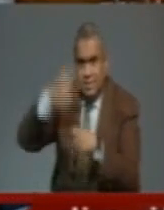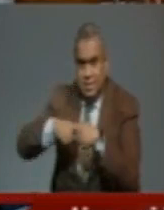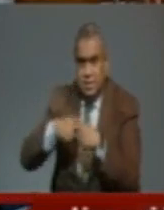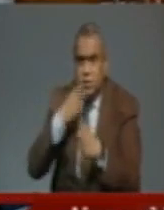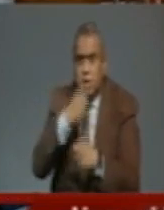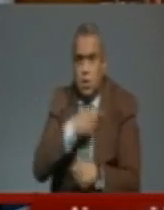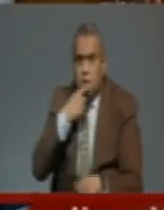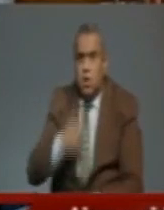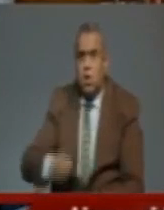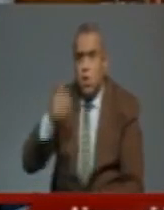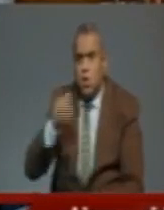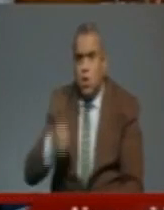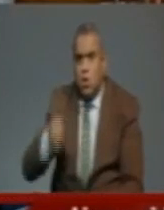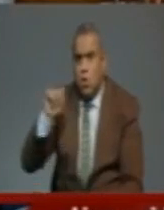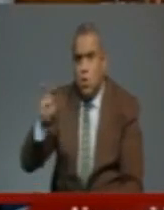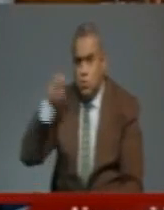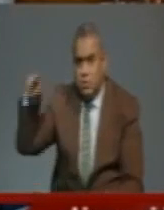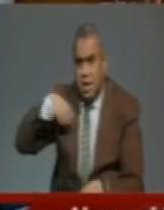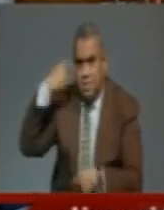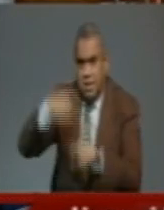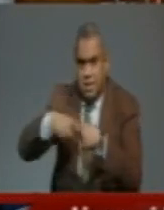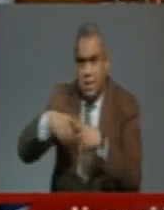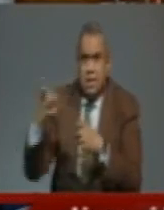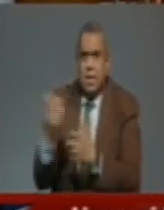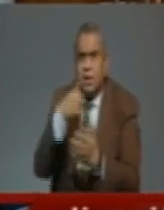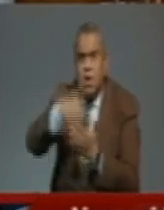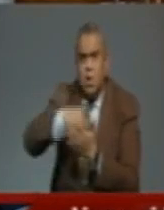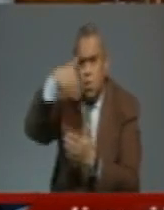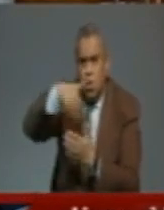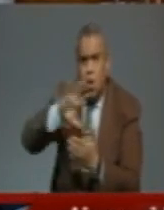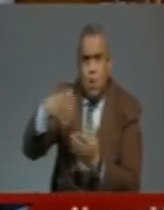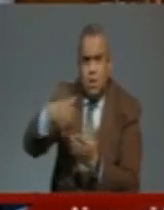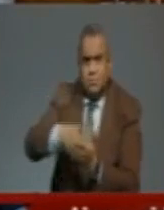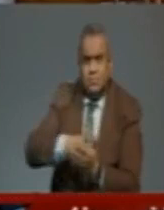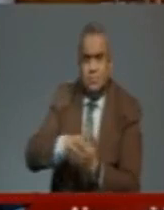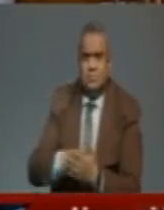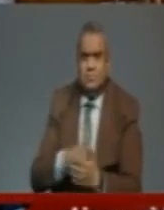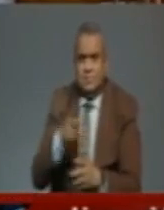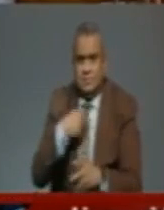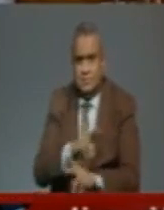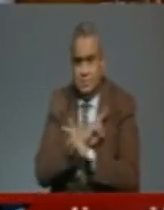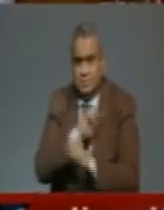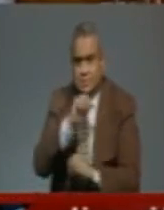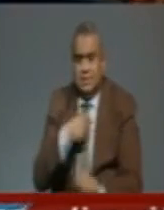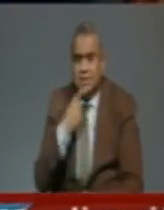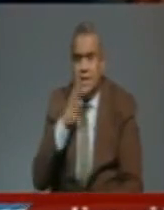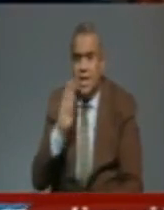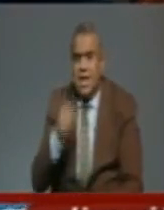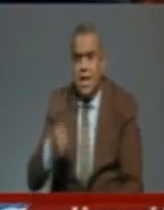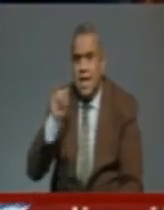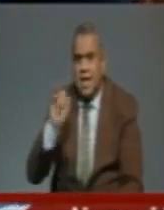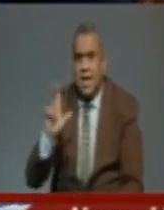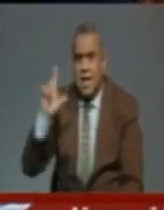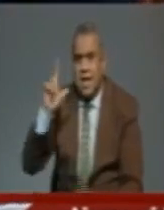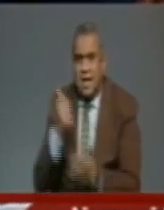النهاردة وتعاون معايا وطلعنا يا فندم كل الأجسام الغارقة دي عشان لا لا لا لا لا يا كامل، الموضوع ده معلش أنا